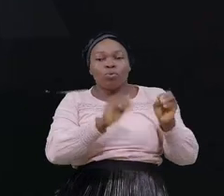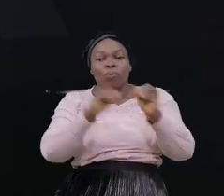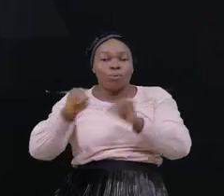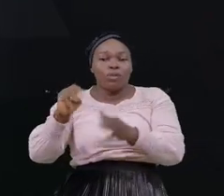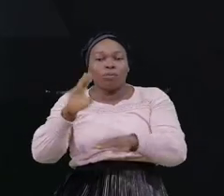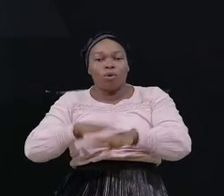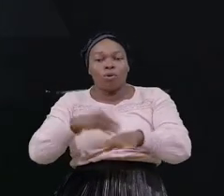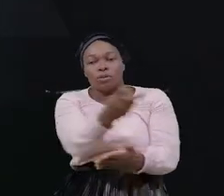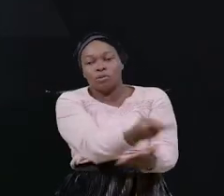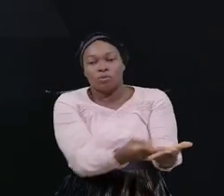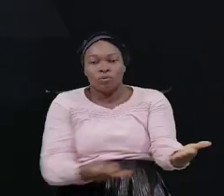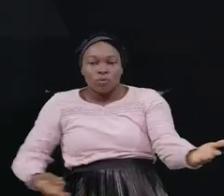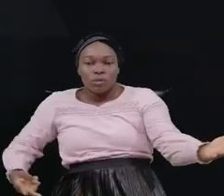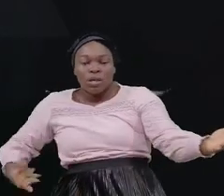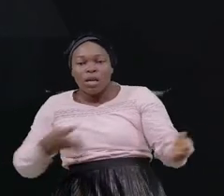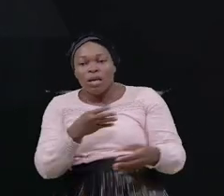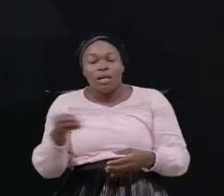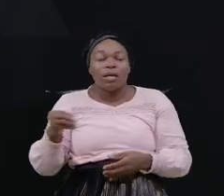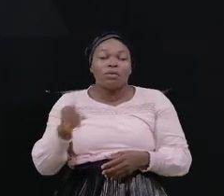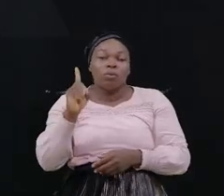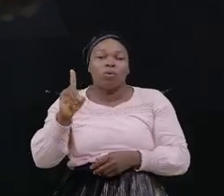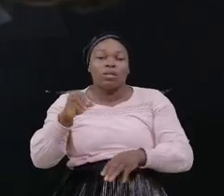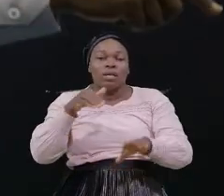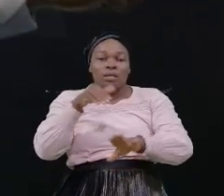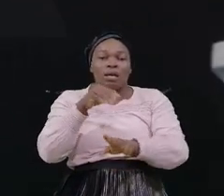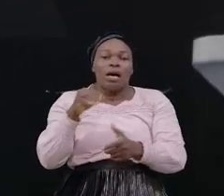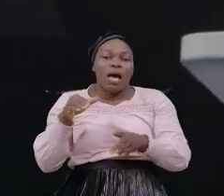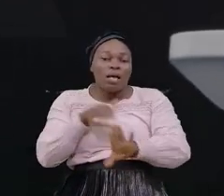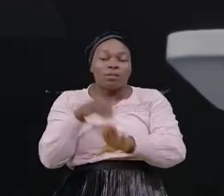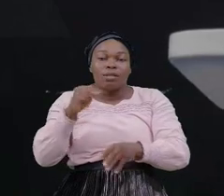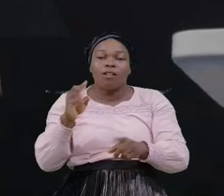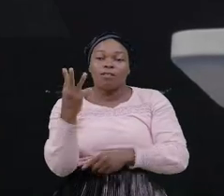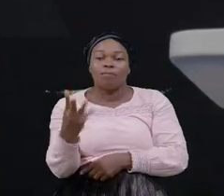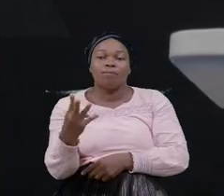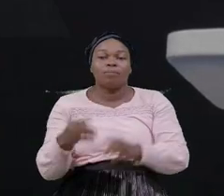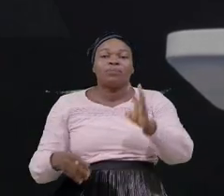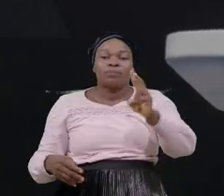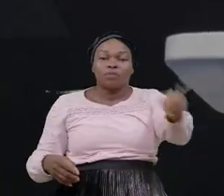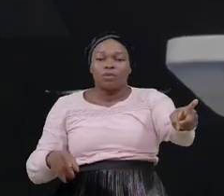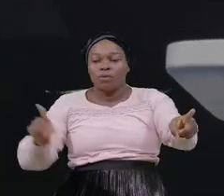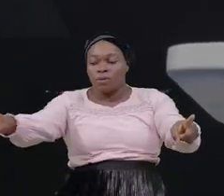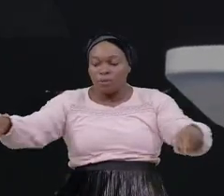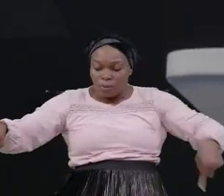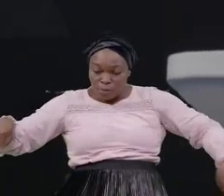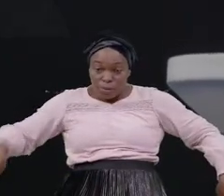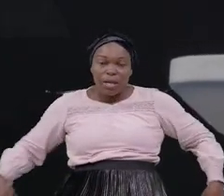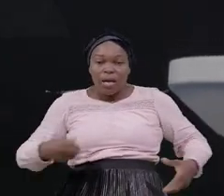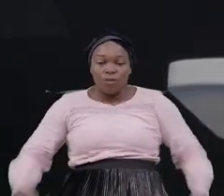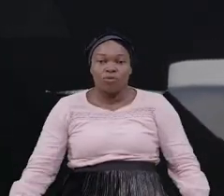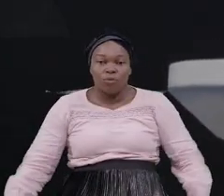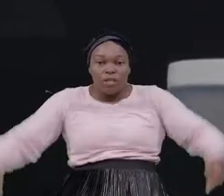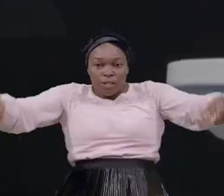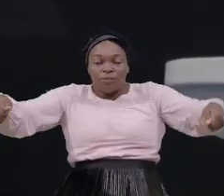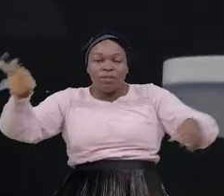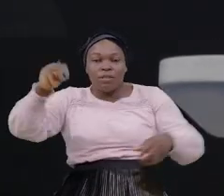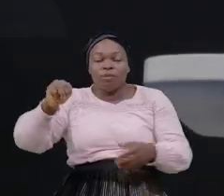sur un brancard et chaque personne à ce coin, l'autre à l'autre coin